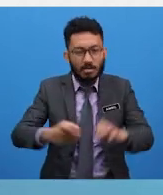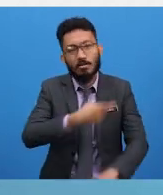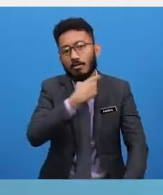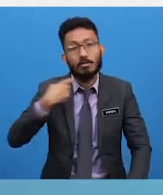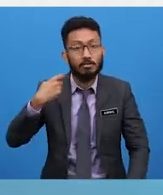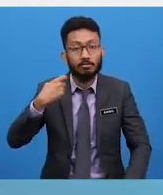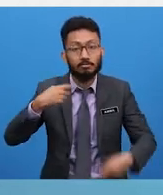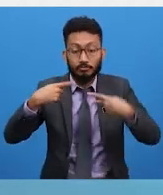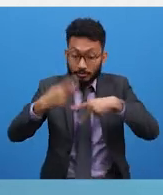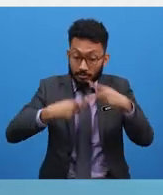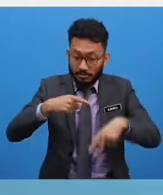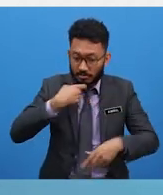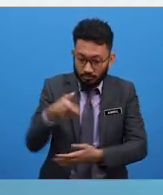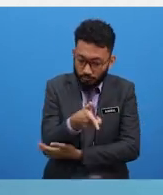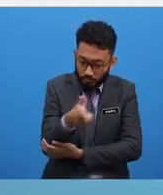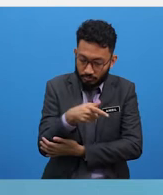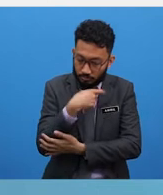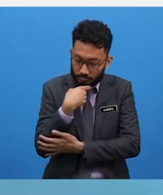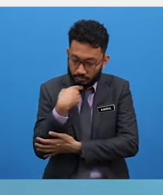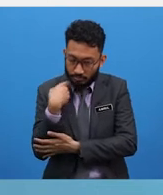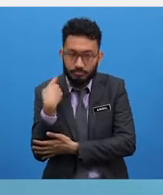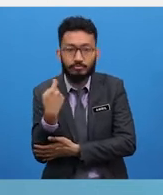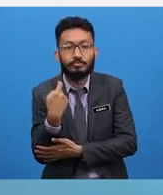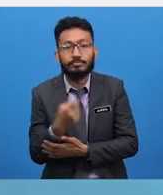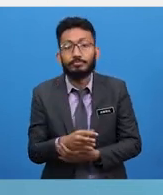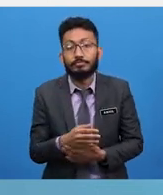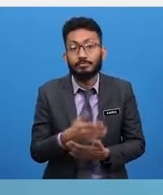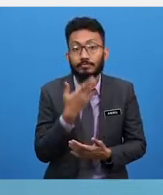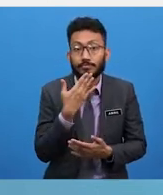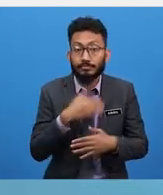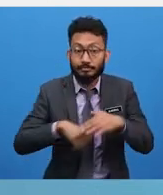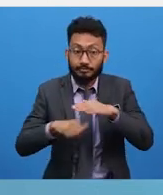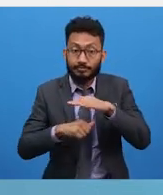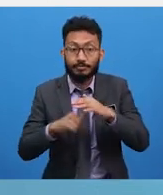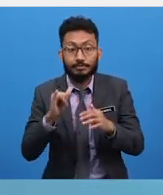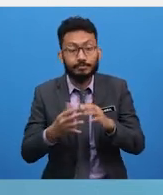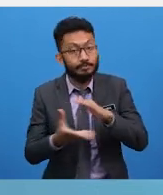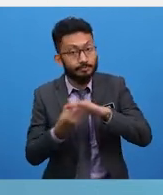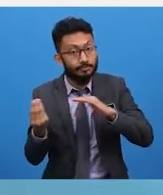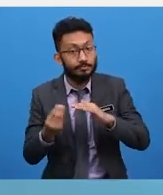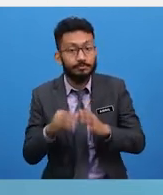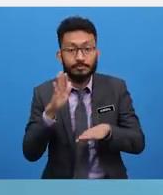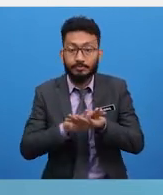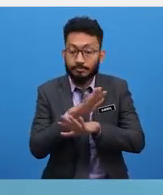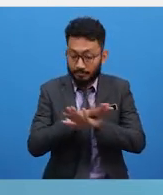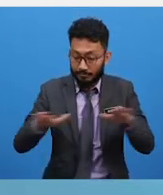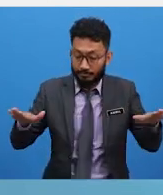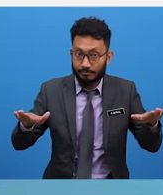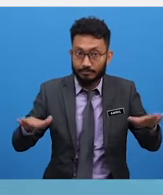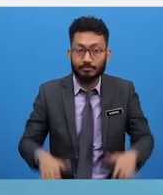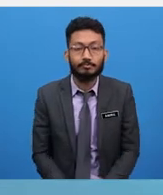proses pengeringan pes warna yang dicetak pada permukaan